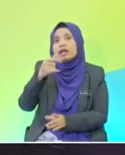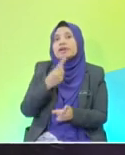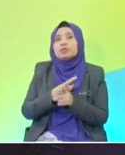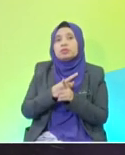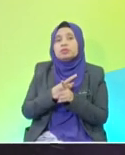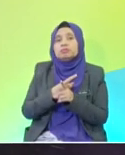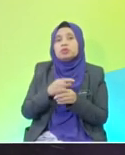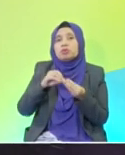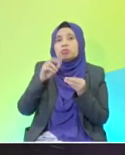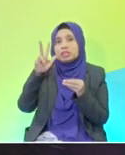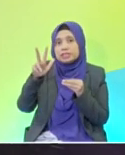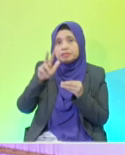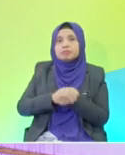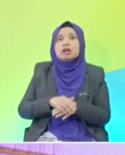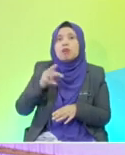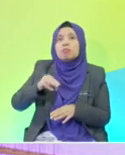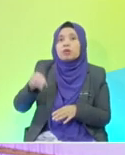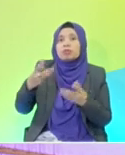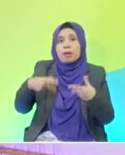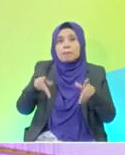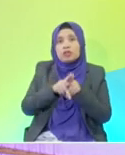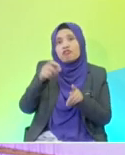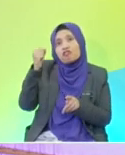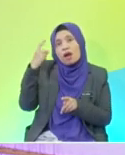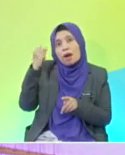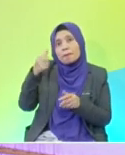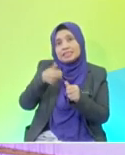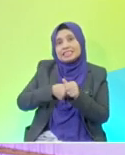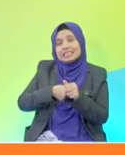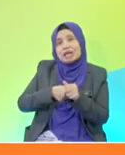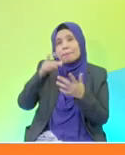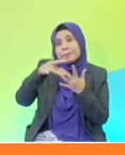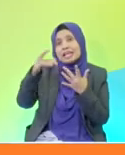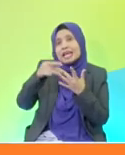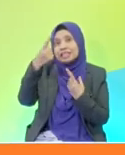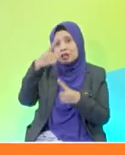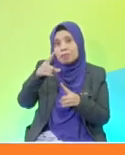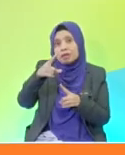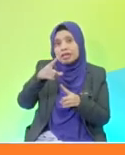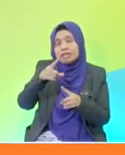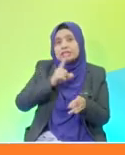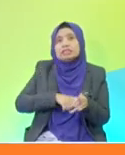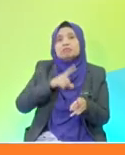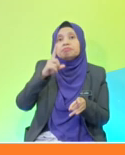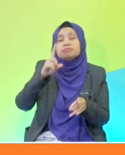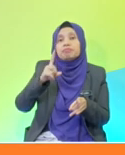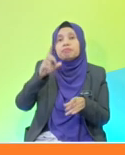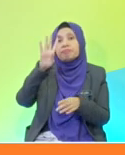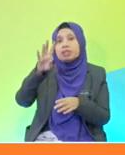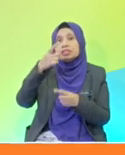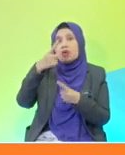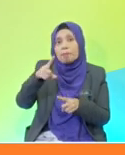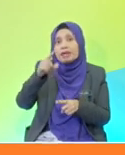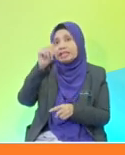dan yang ketiga murid-murid belum memahami setiap pilihan jawaban di mana dalam pilihan 4 jawaban